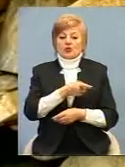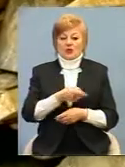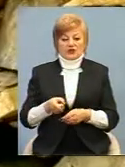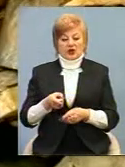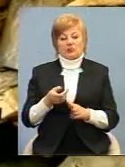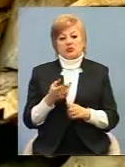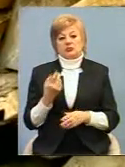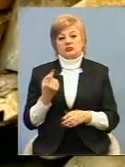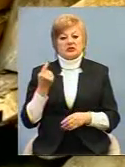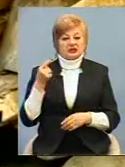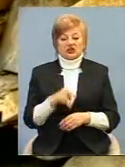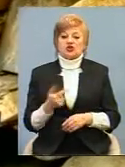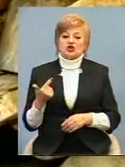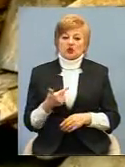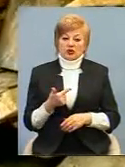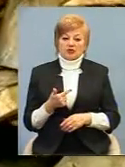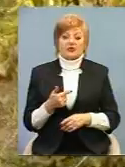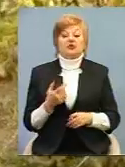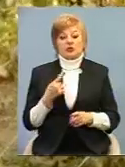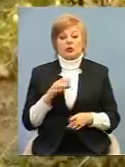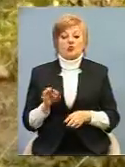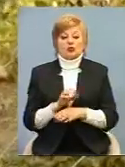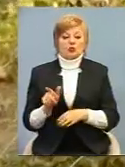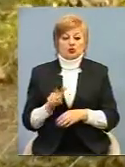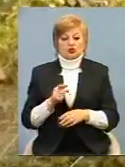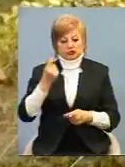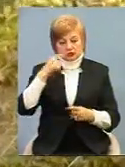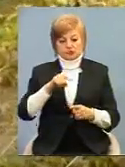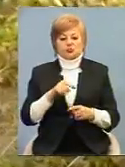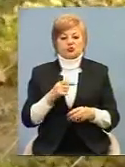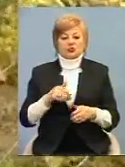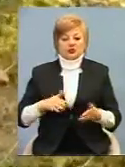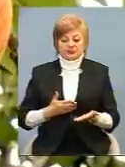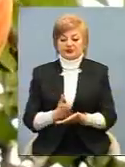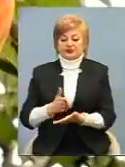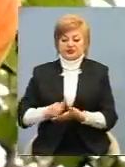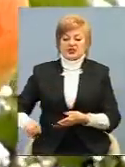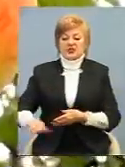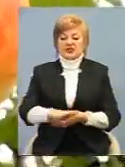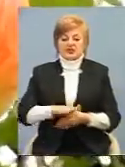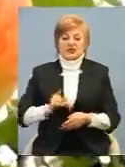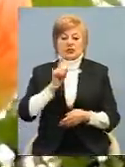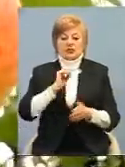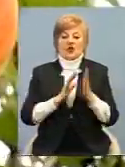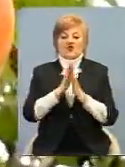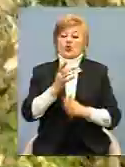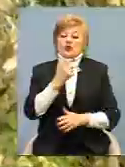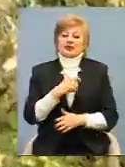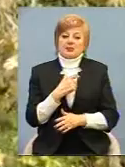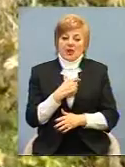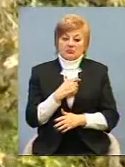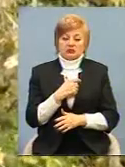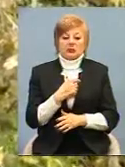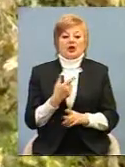обходиться близько 1000 гривень. Не відмовились подружжя і від ідеї органічного землеробства. Щоправда, поки вирощують для себе. Наприклад,